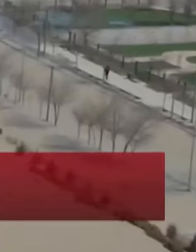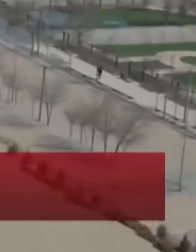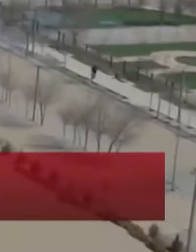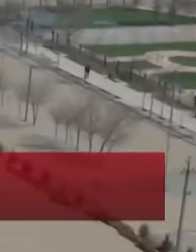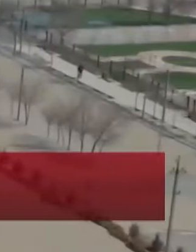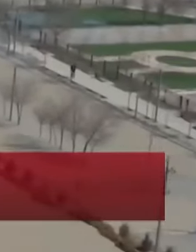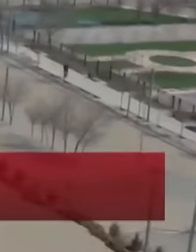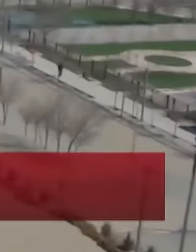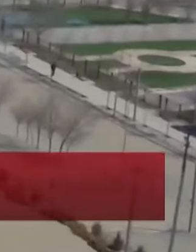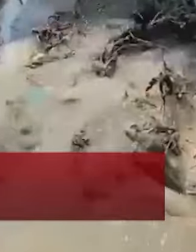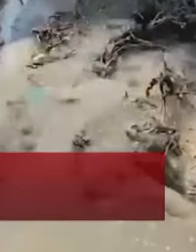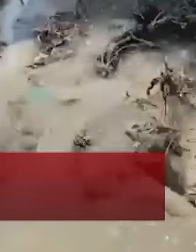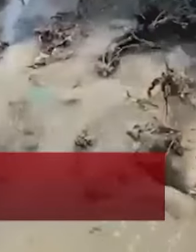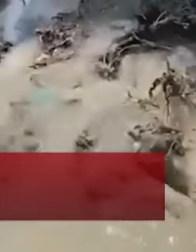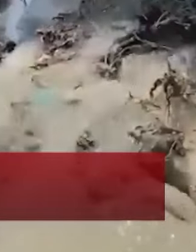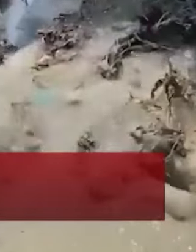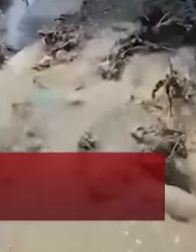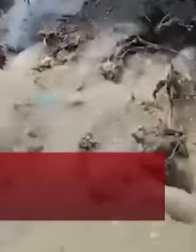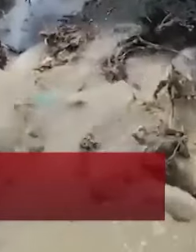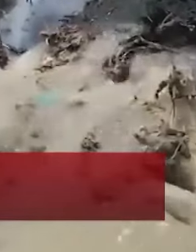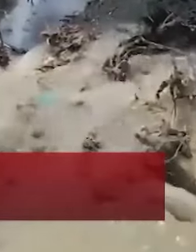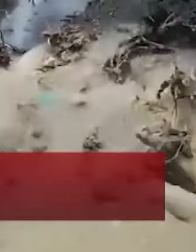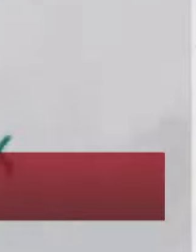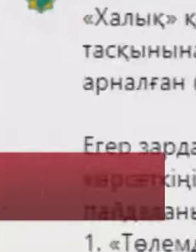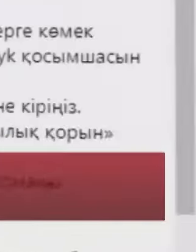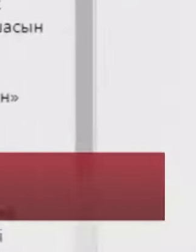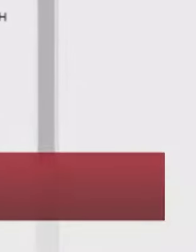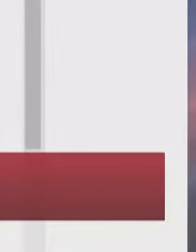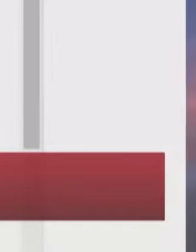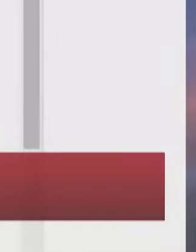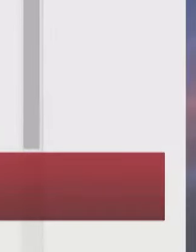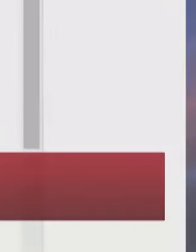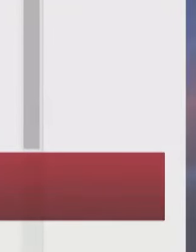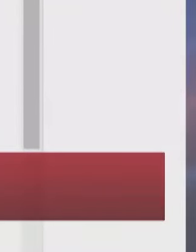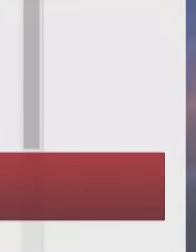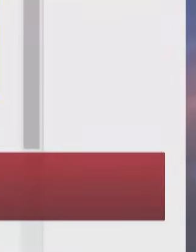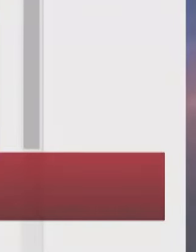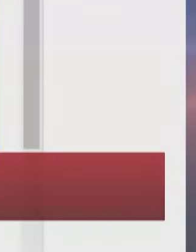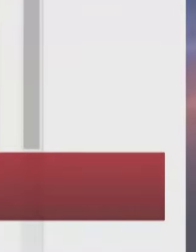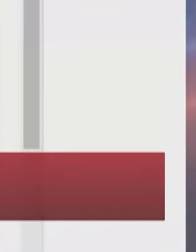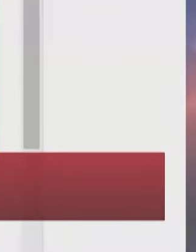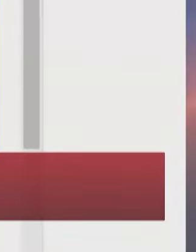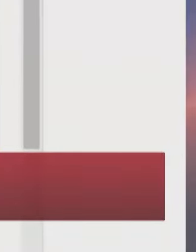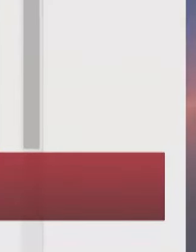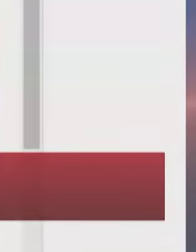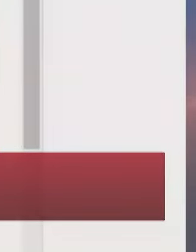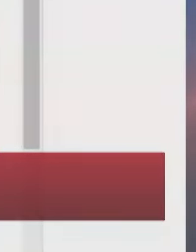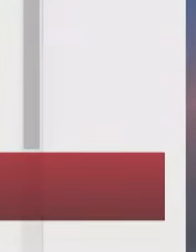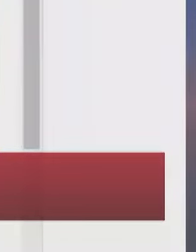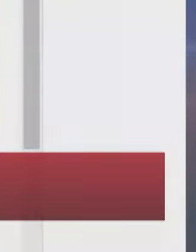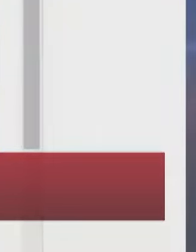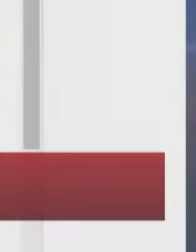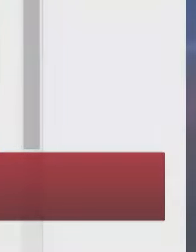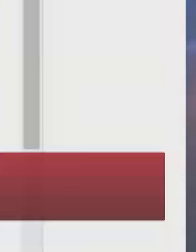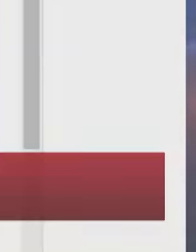топан сумен күреске 1,5 миллиард теңге бөлді. Халық банк қазақстандықтардың елдегі тасқыннан зардап шеккендерге қаржылай көмегін